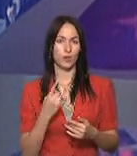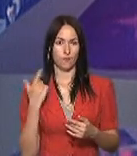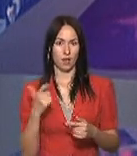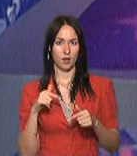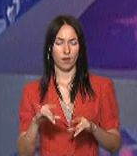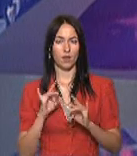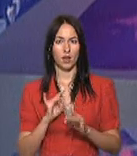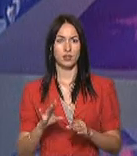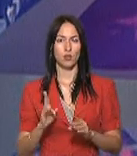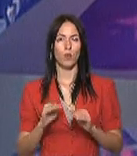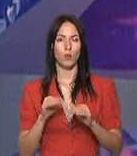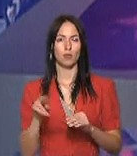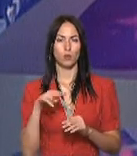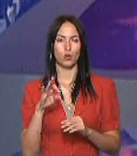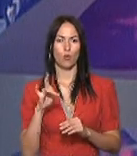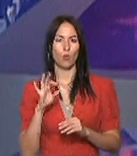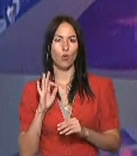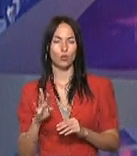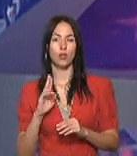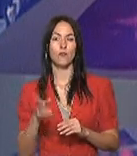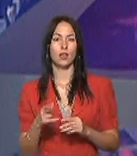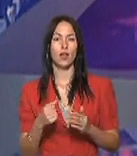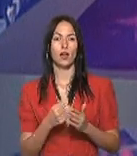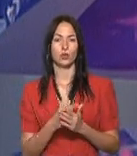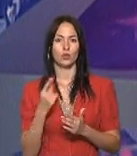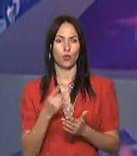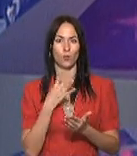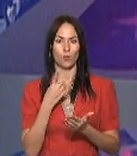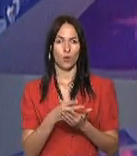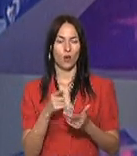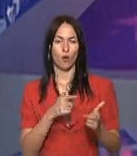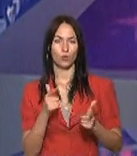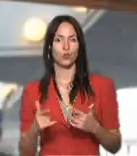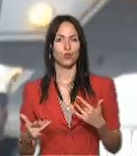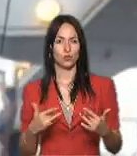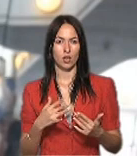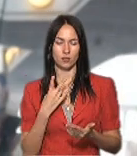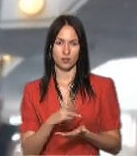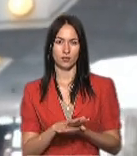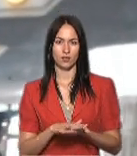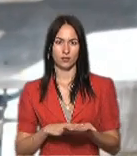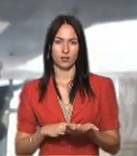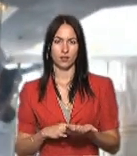Дмитро Морозов. Як до прем'єри готуються артисти балету, розповість Світлана Стеценко.